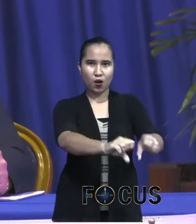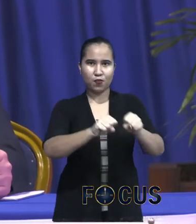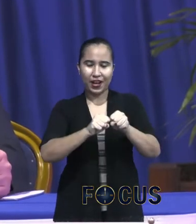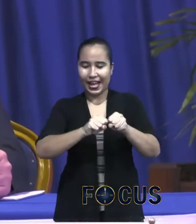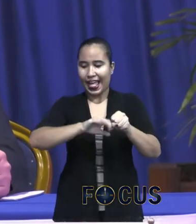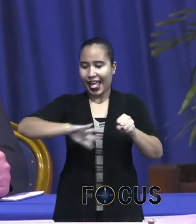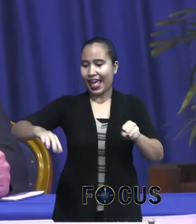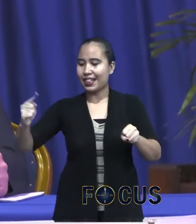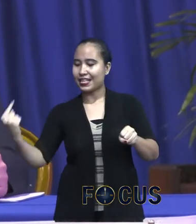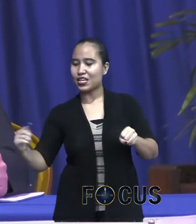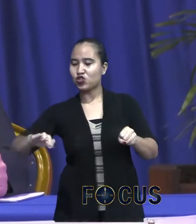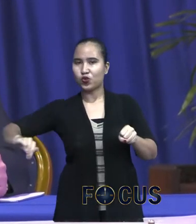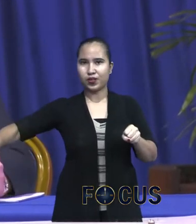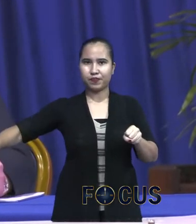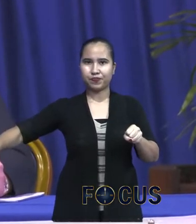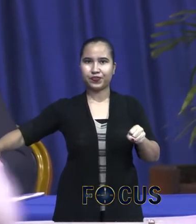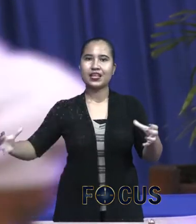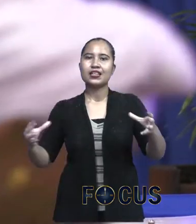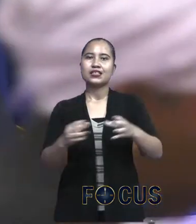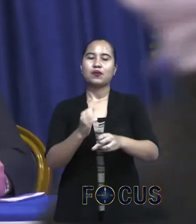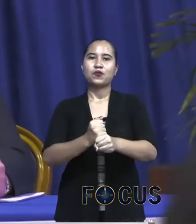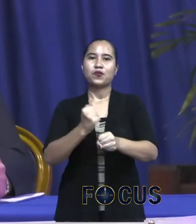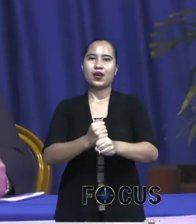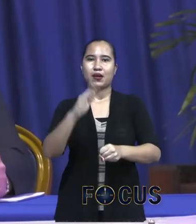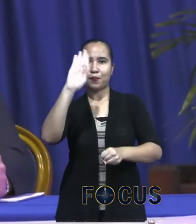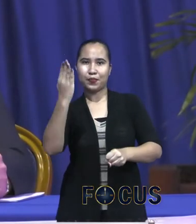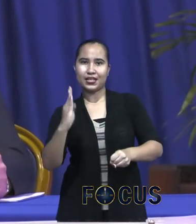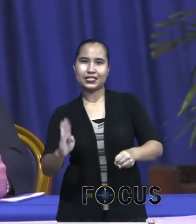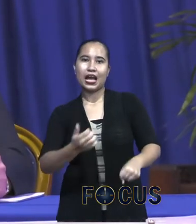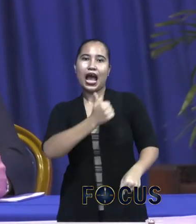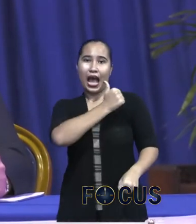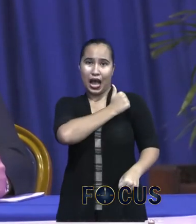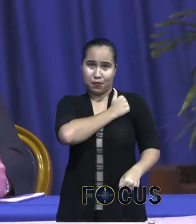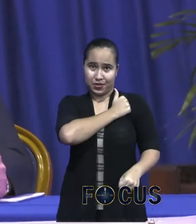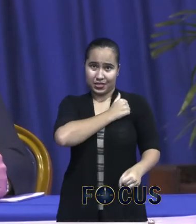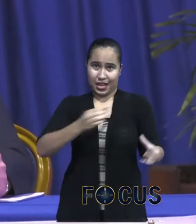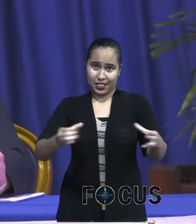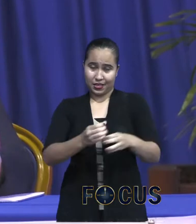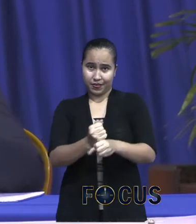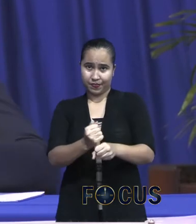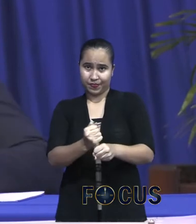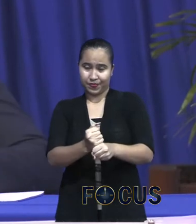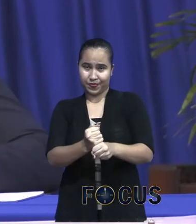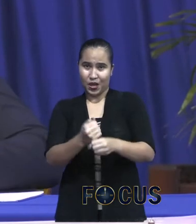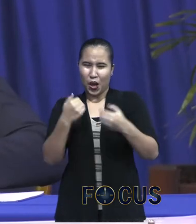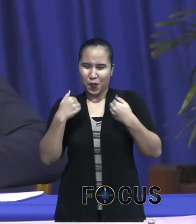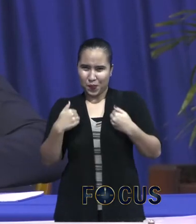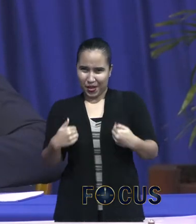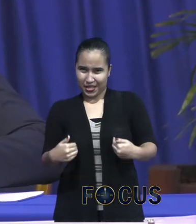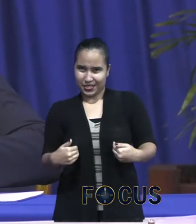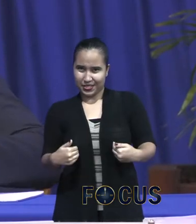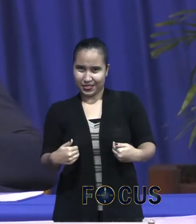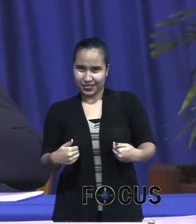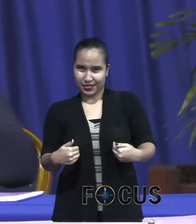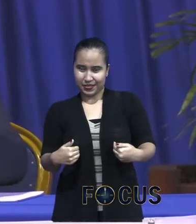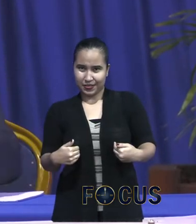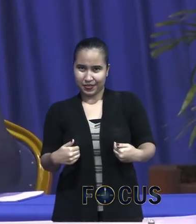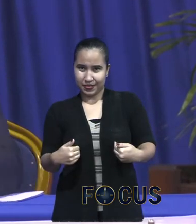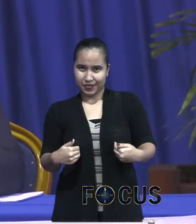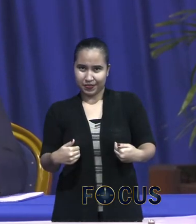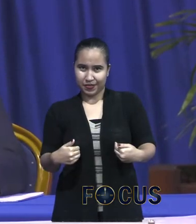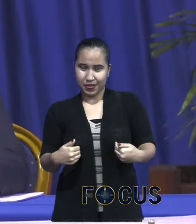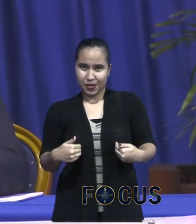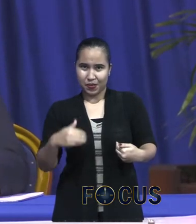In samenwerking met de Braziliaanse ambassade is een manier gevonden om de mensen met de